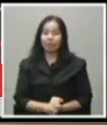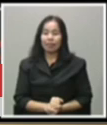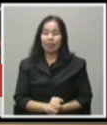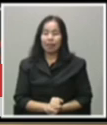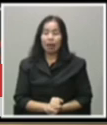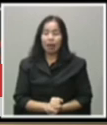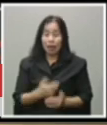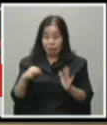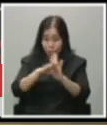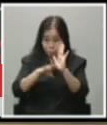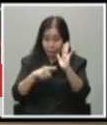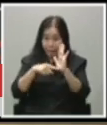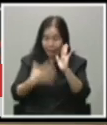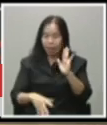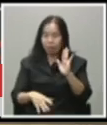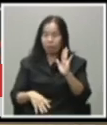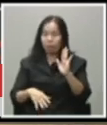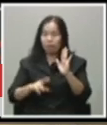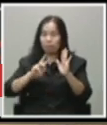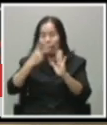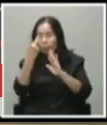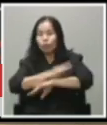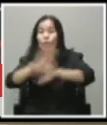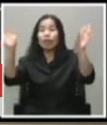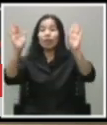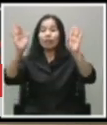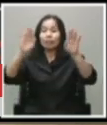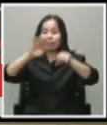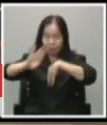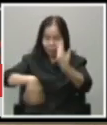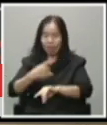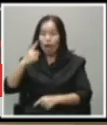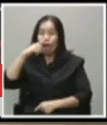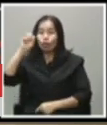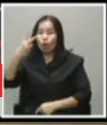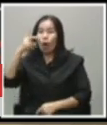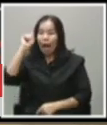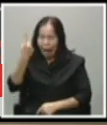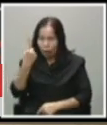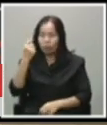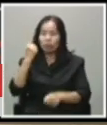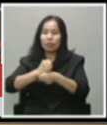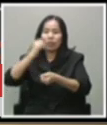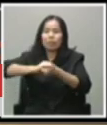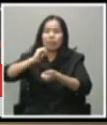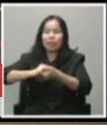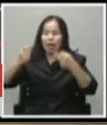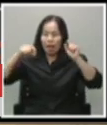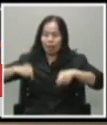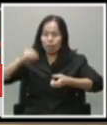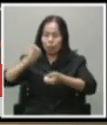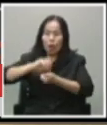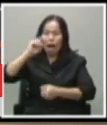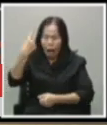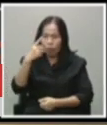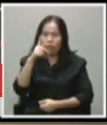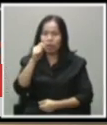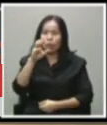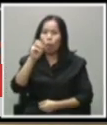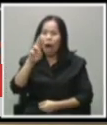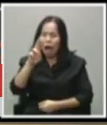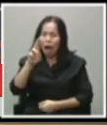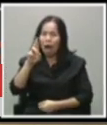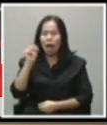กเลิกครับไปครั้งที่2ออก TOR อีกครั้งหนึ่งครับ TOR ครั้งที่2เนี่ยครับท่านประธานจะเห็นนะ